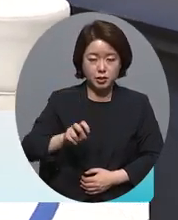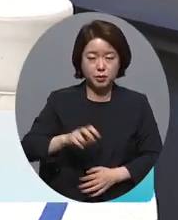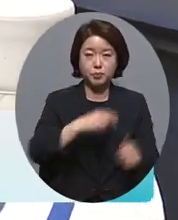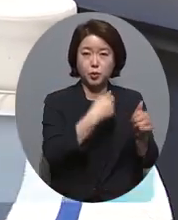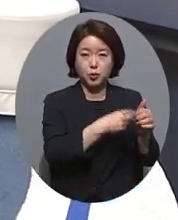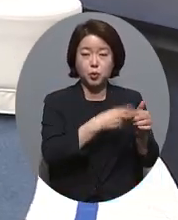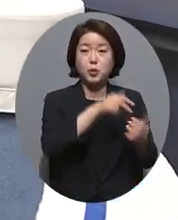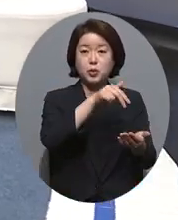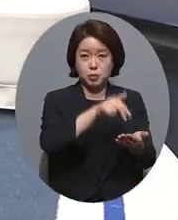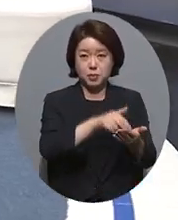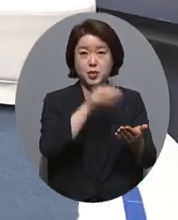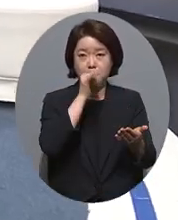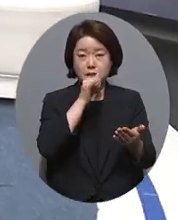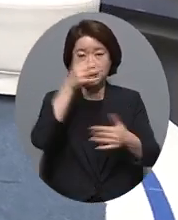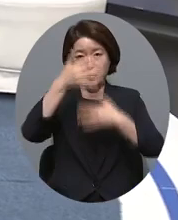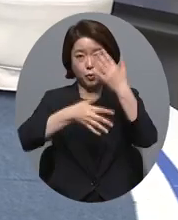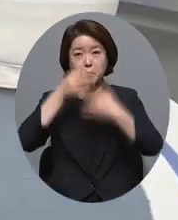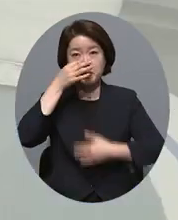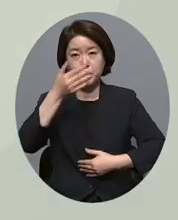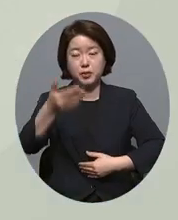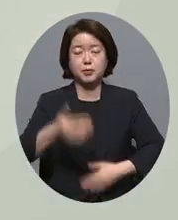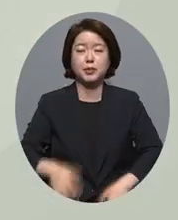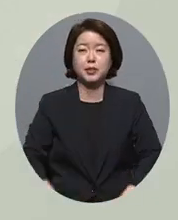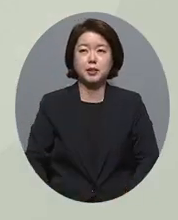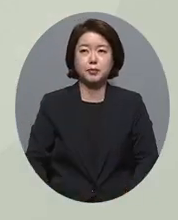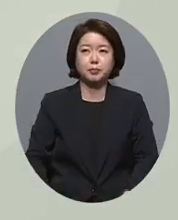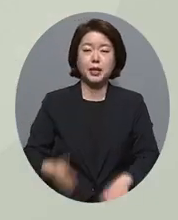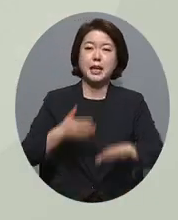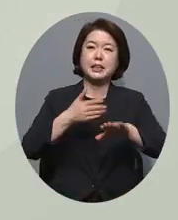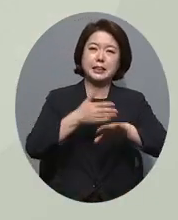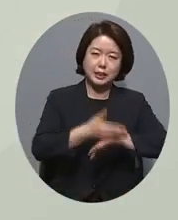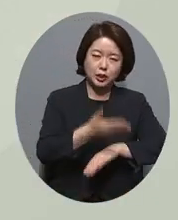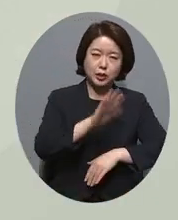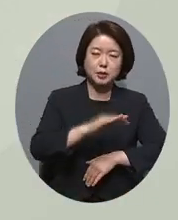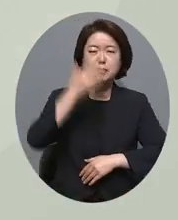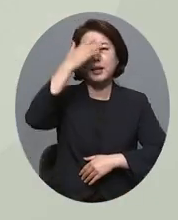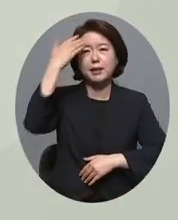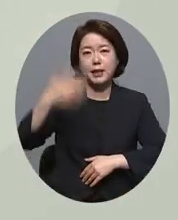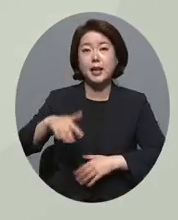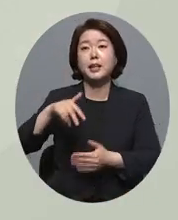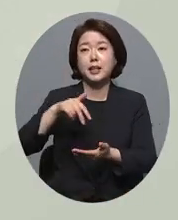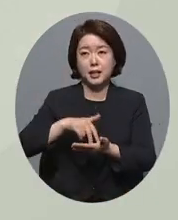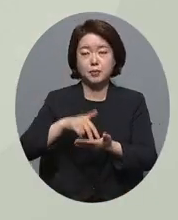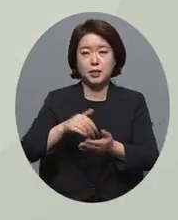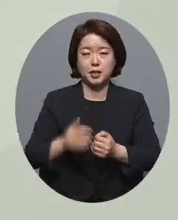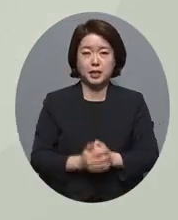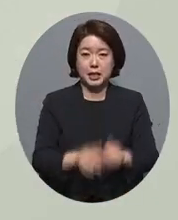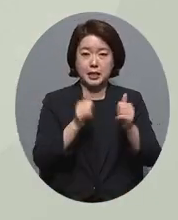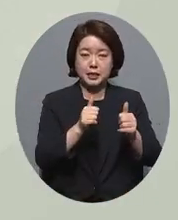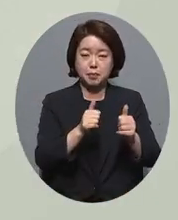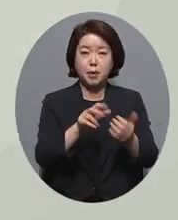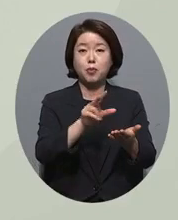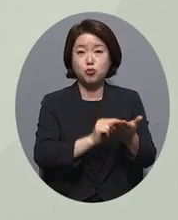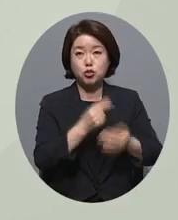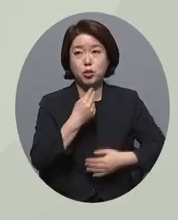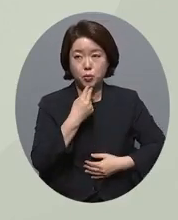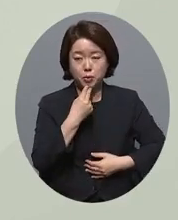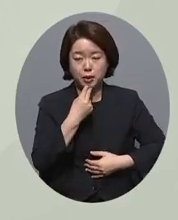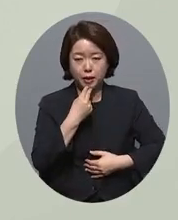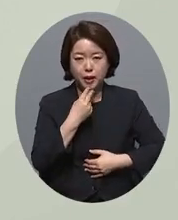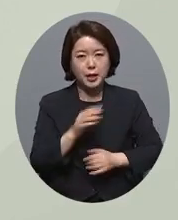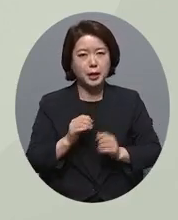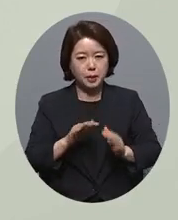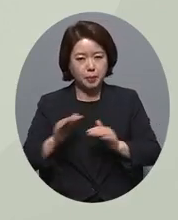나왔습니다 화면 보겠습니다 자 일단 늦었지만 다행이라는 입장입니다 아 그리고 재판에 차질 없도록 하겠다 일단